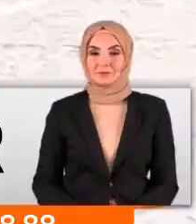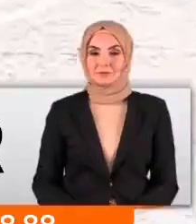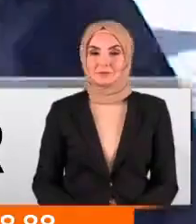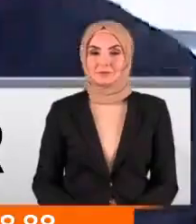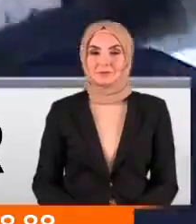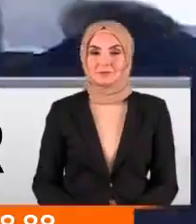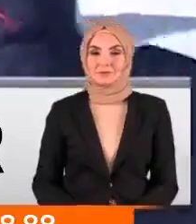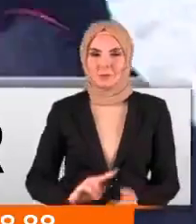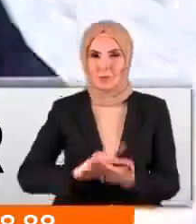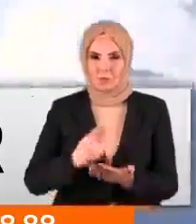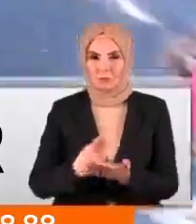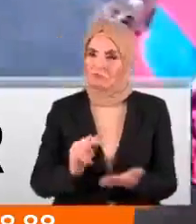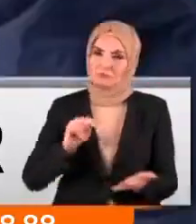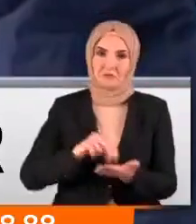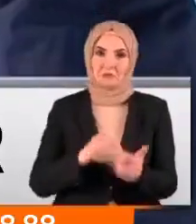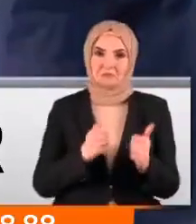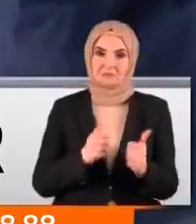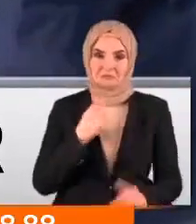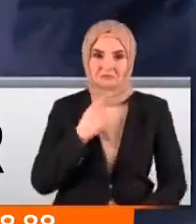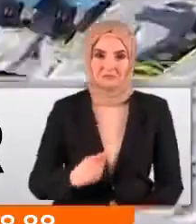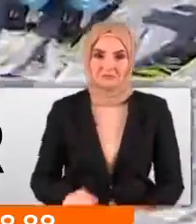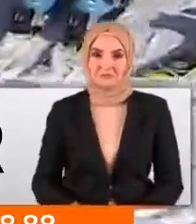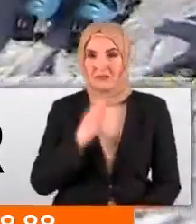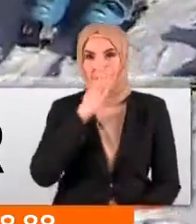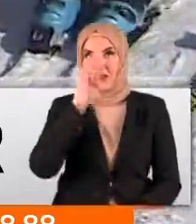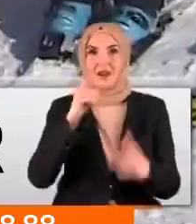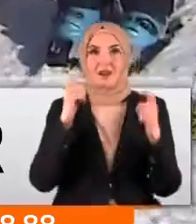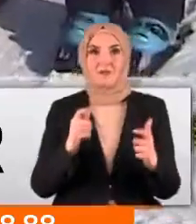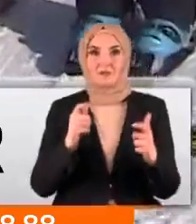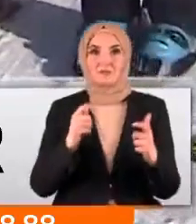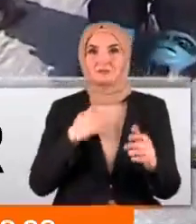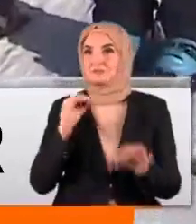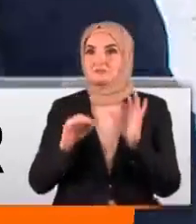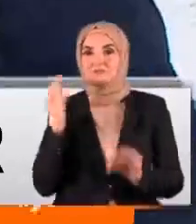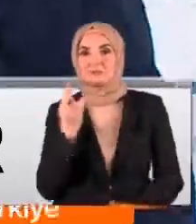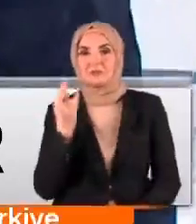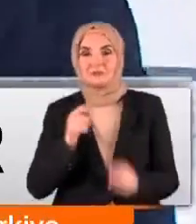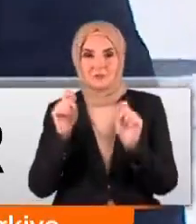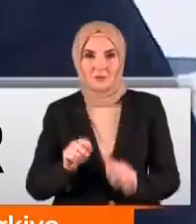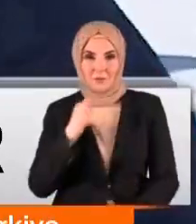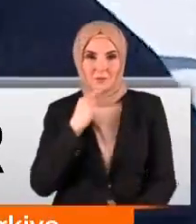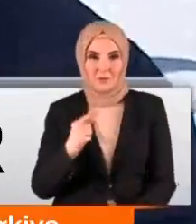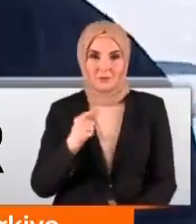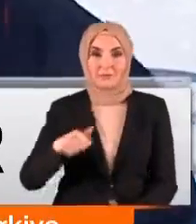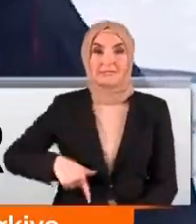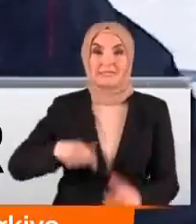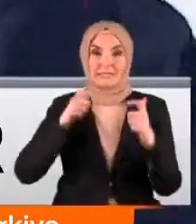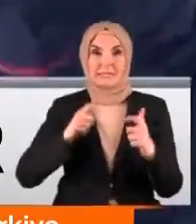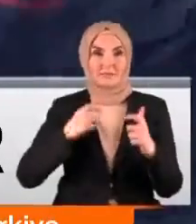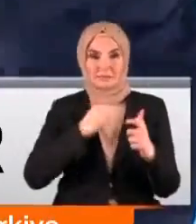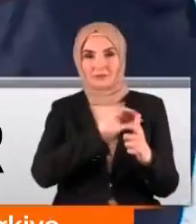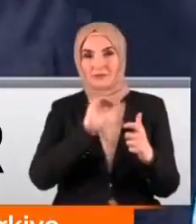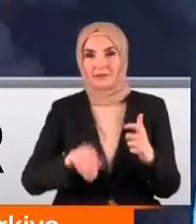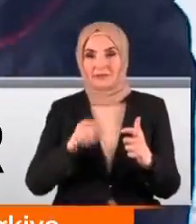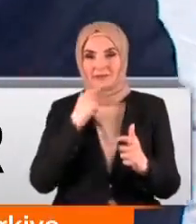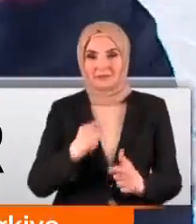Düştükçe kalkarız. Erzurum'u keşfediyoruz. Palandöken'de rengarenk bir ortam var. İzmir Bayraklı'dan geliyorum, merhaba. Siz